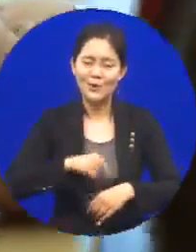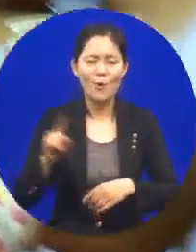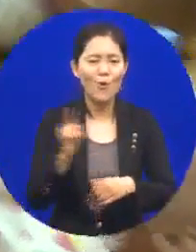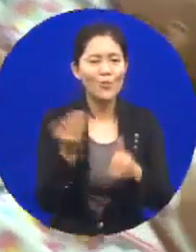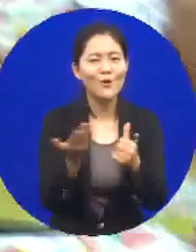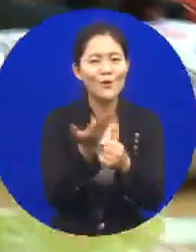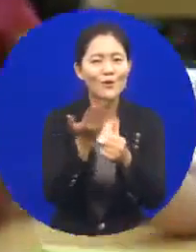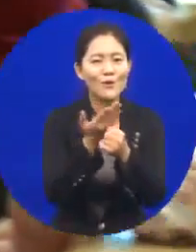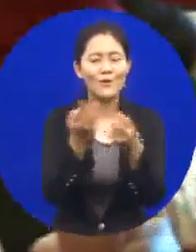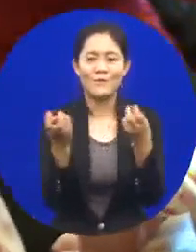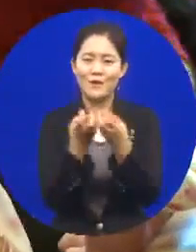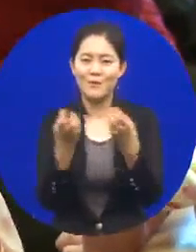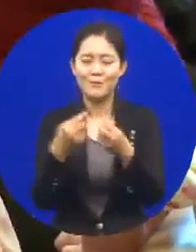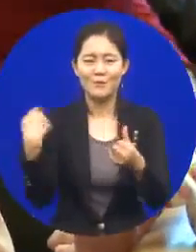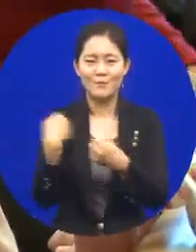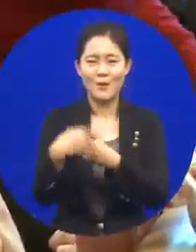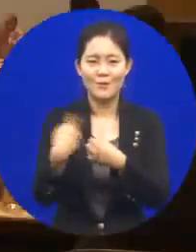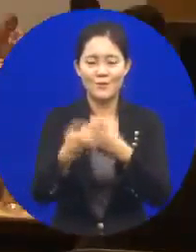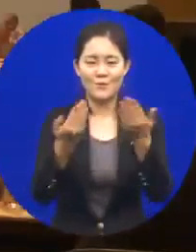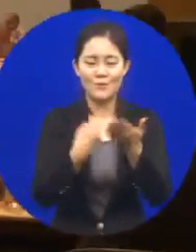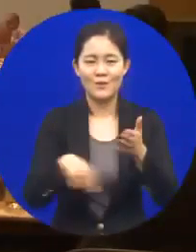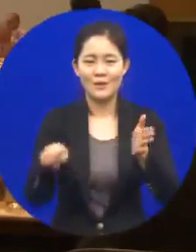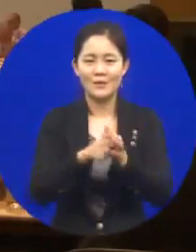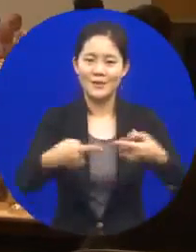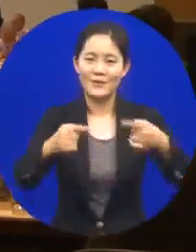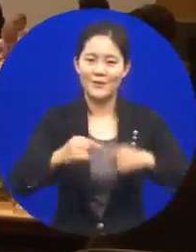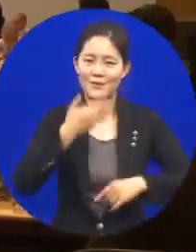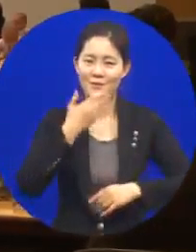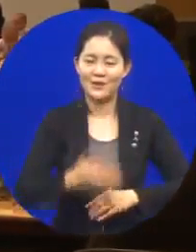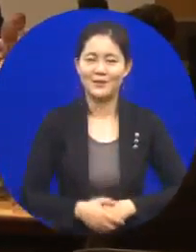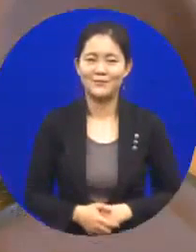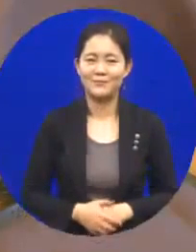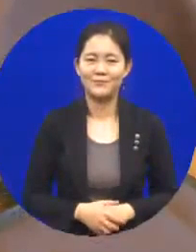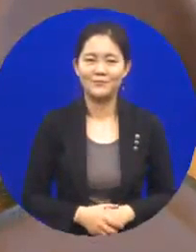어떻게 돌봐야 할지 그 방법을 배우기 위해서 한자리에 모이신 건데요.